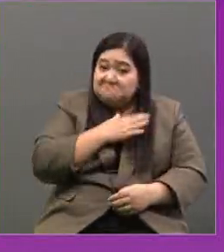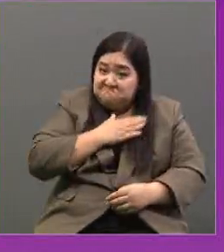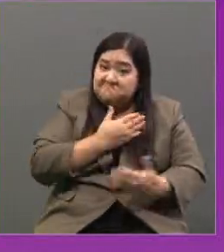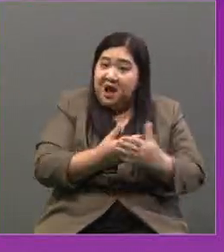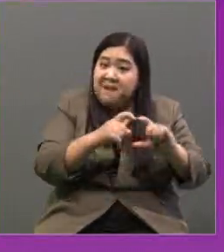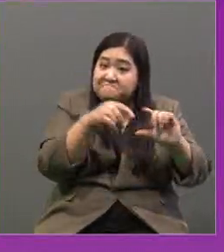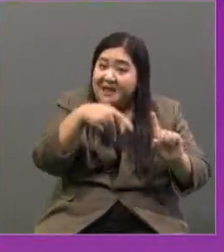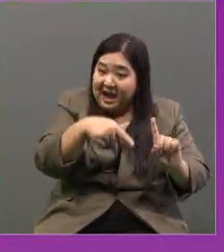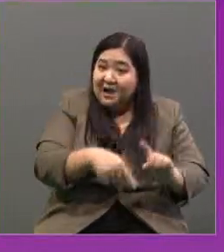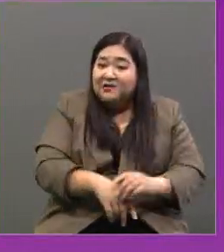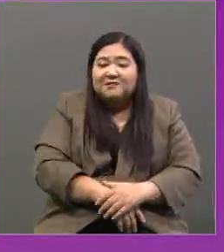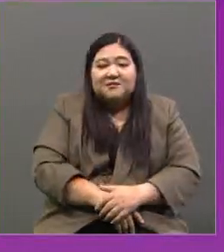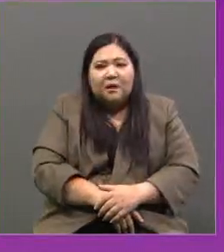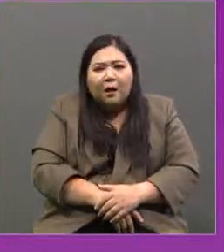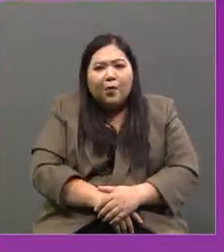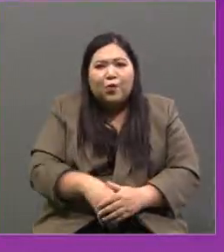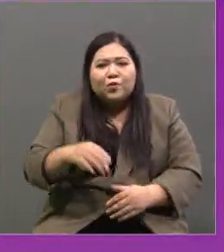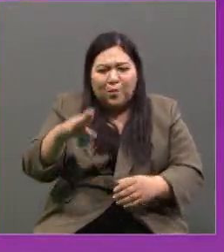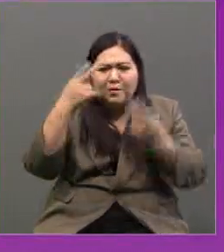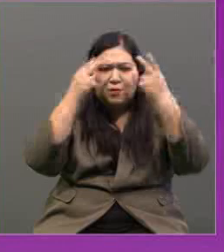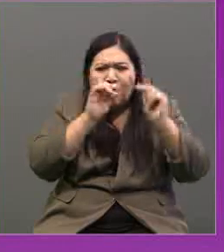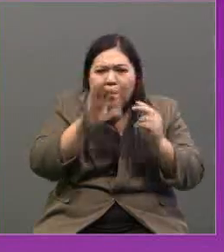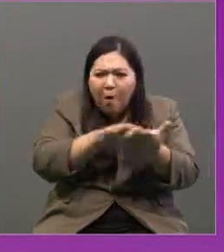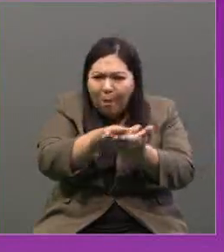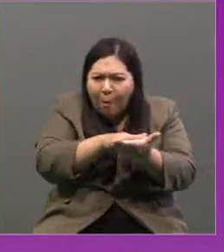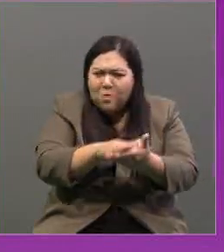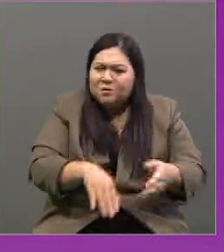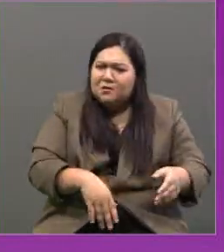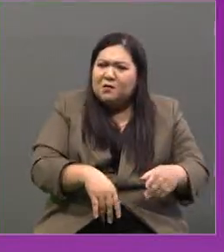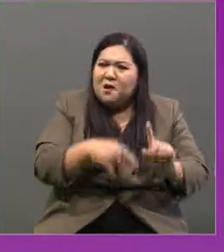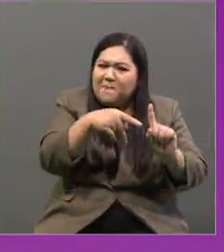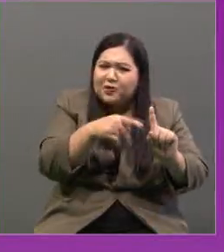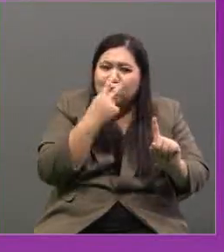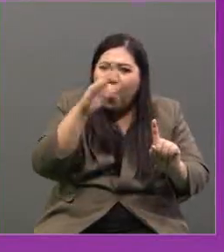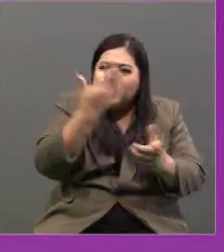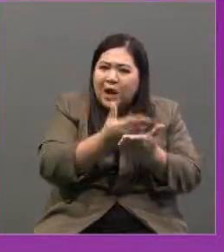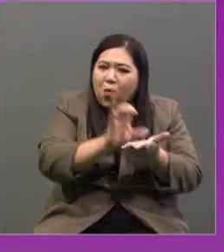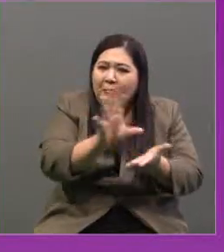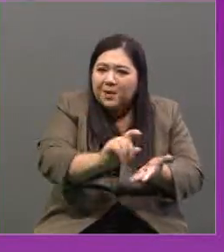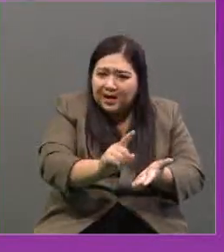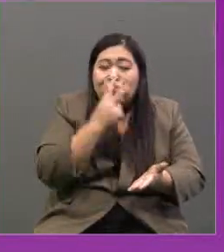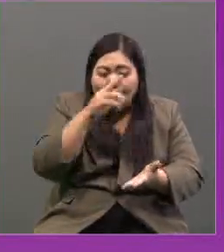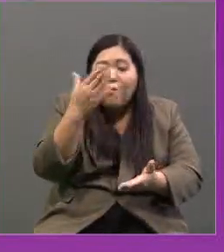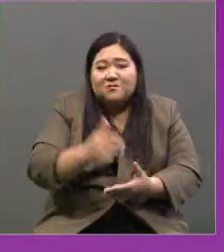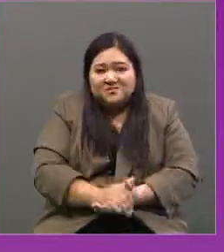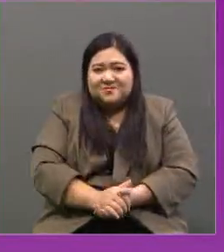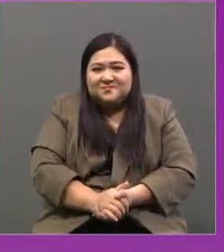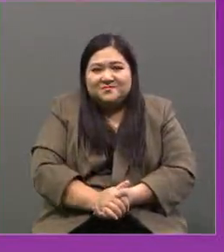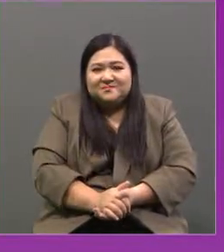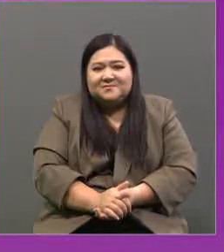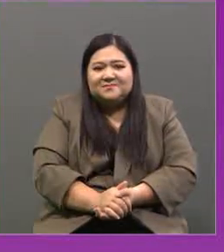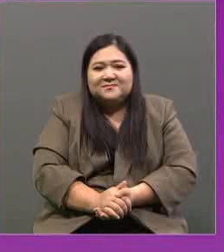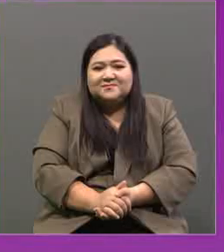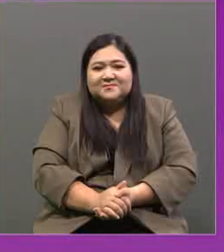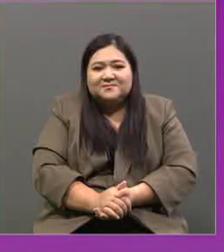ว่าต้องดูงบก่อนนะว่าจะเอาตรงไหนมาดูได้บ้างที่จะถ้าเป็น 1,000 เนี่ยจะใช้เงินตรงไหนได้บ้าง ใช่ค่ะเดี๋ยวพาไปดูบรรย